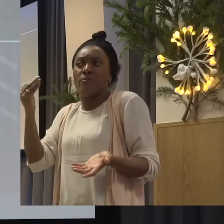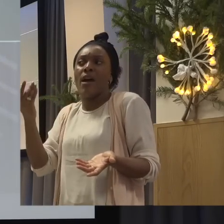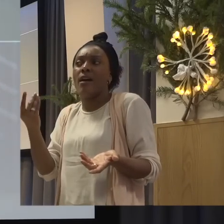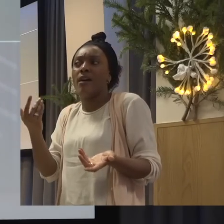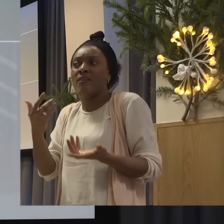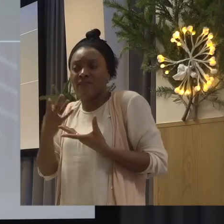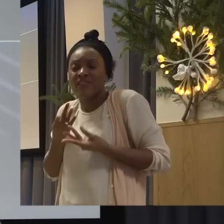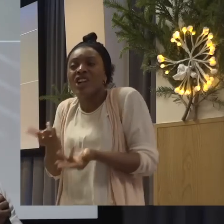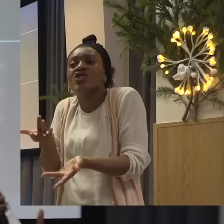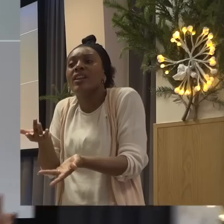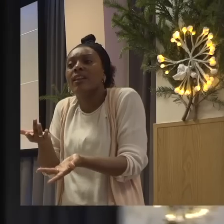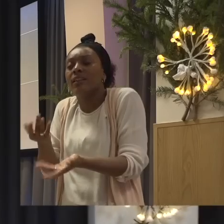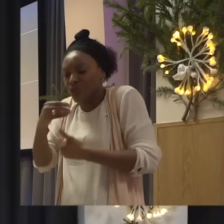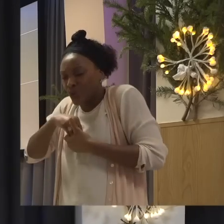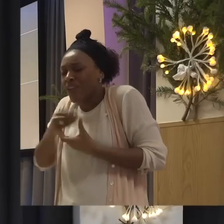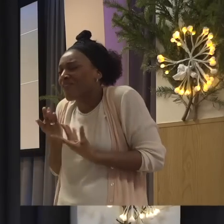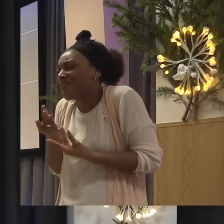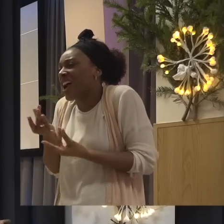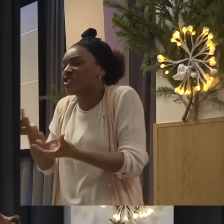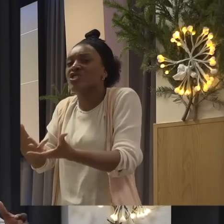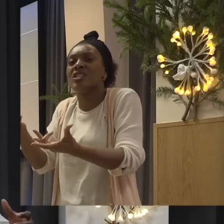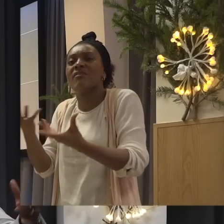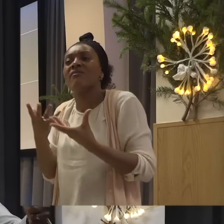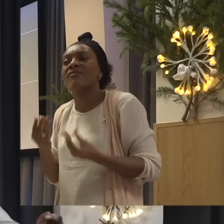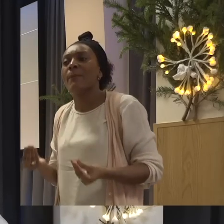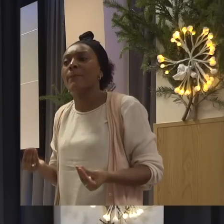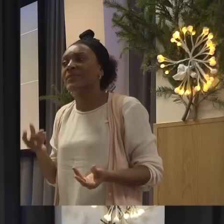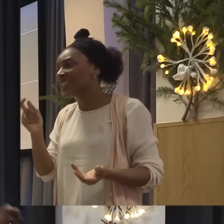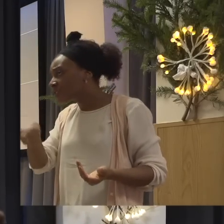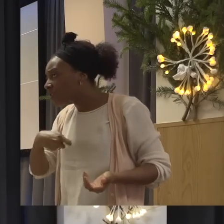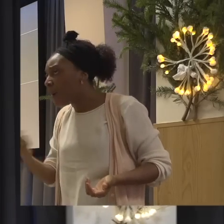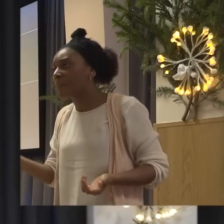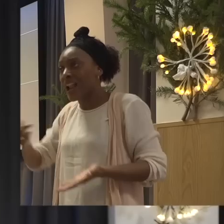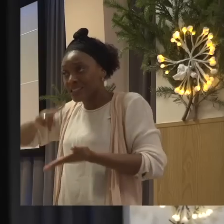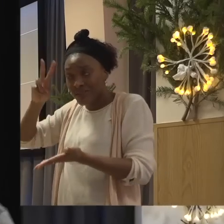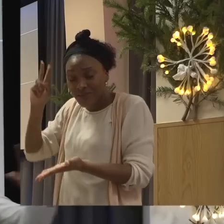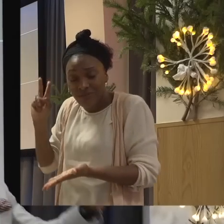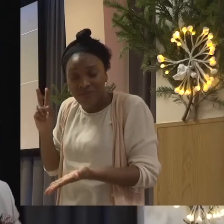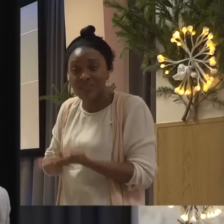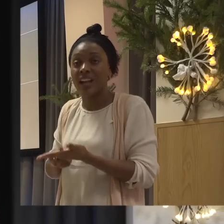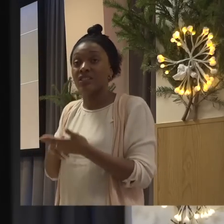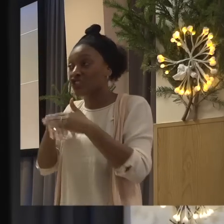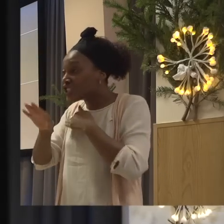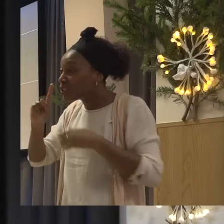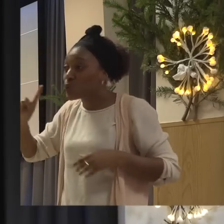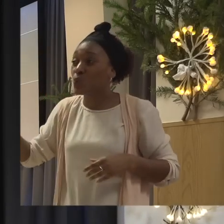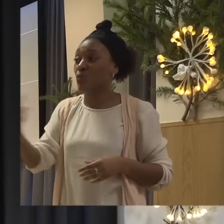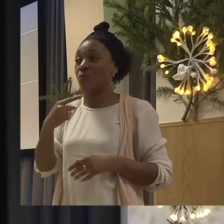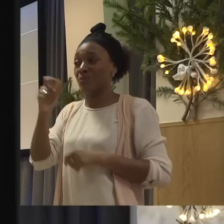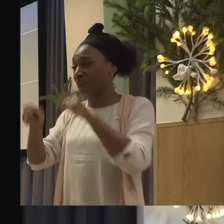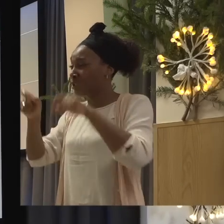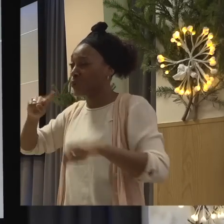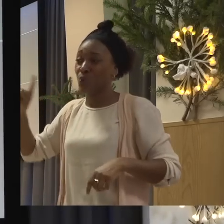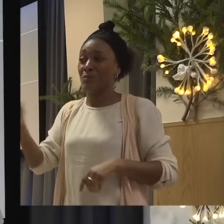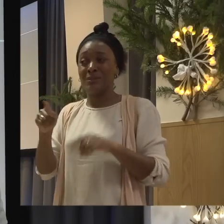d'humanité, de fragilité, qui est une part réelle dans la vie de chaque personne. Donc je suis en